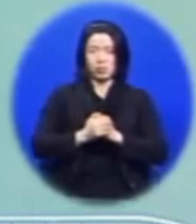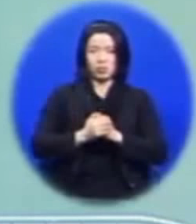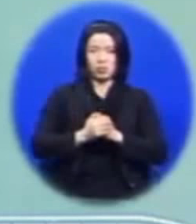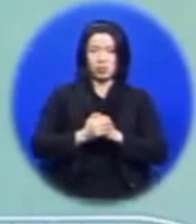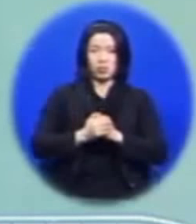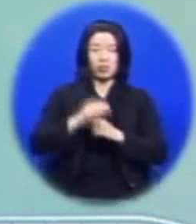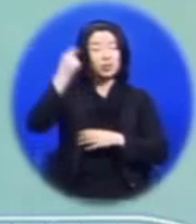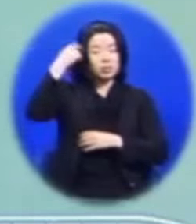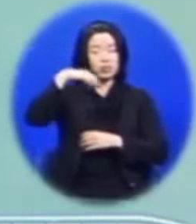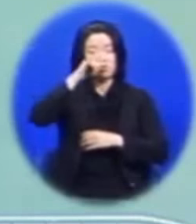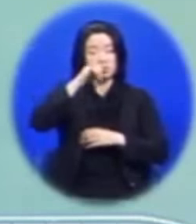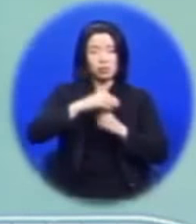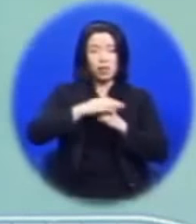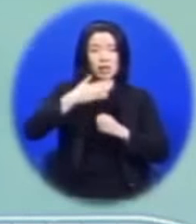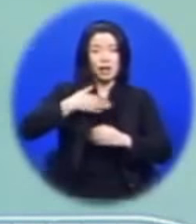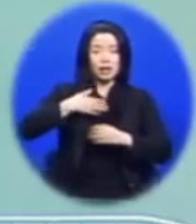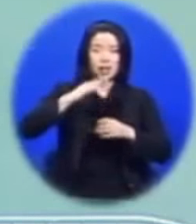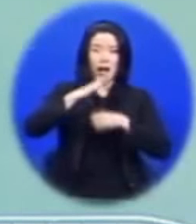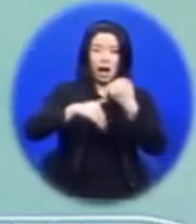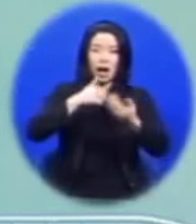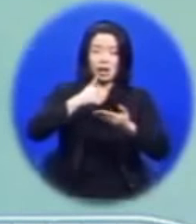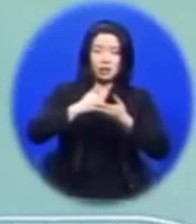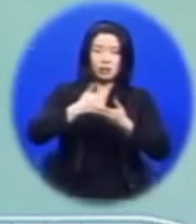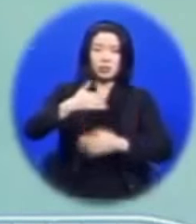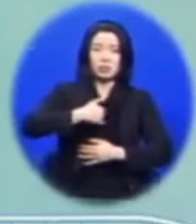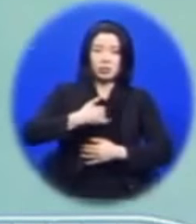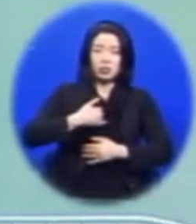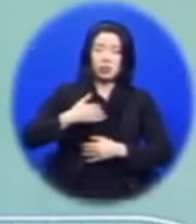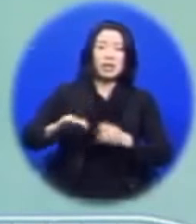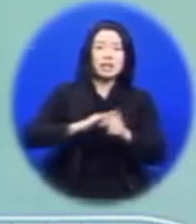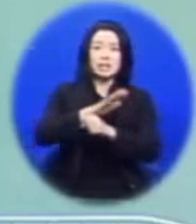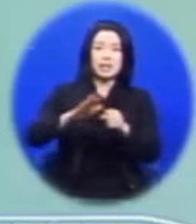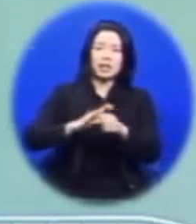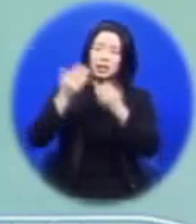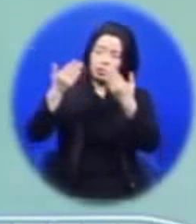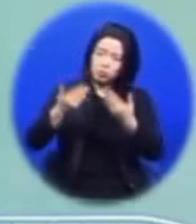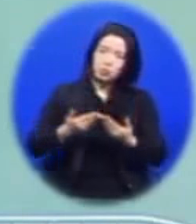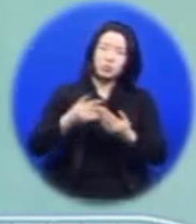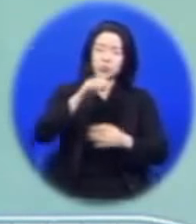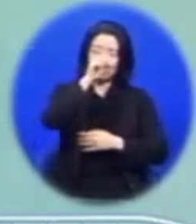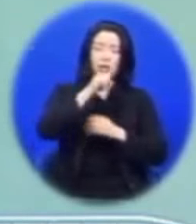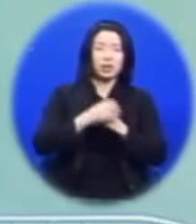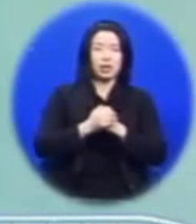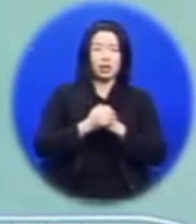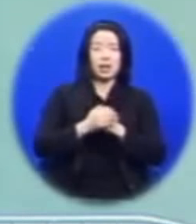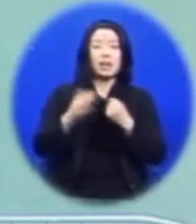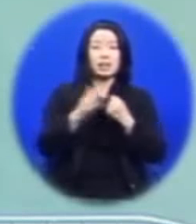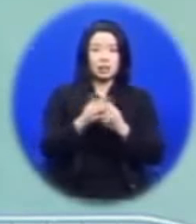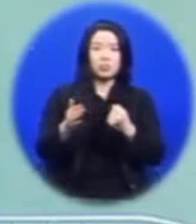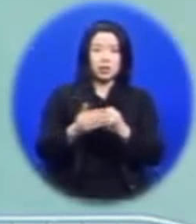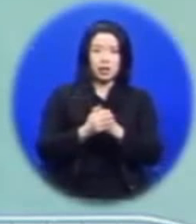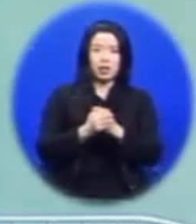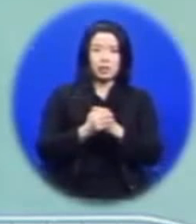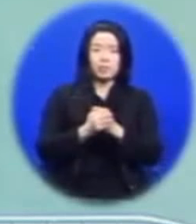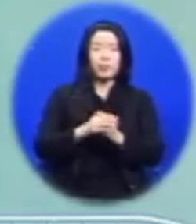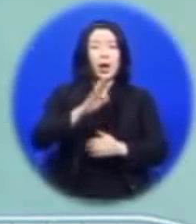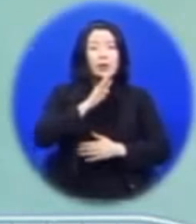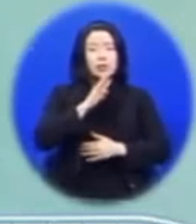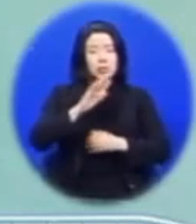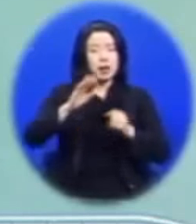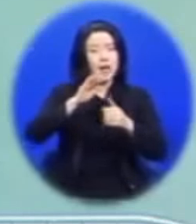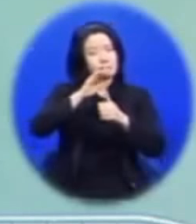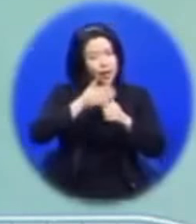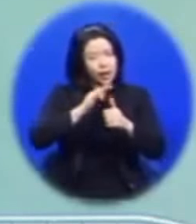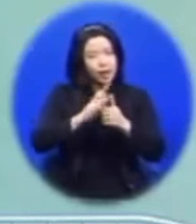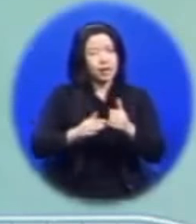사랑하실거다 저는 하나님께서 저를 사랑해 주으면 좋겠다 그래서 정말 착하게